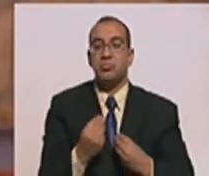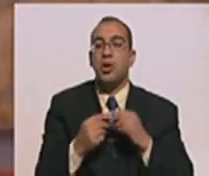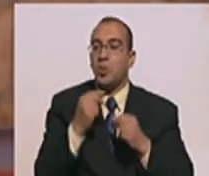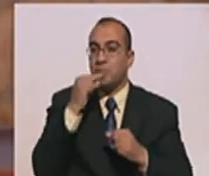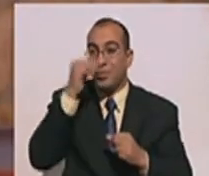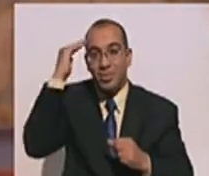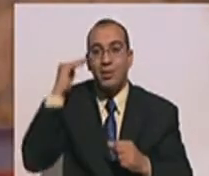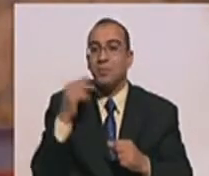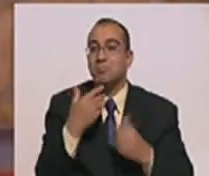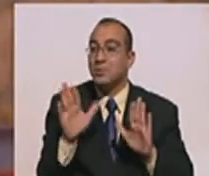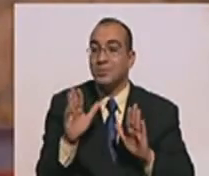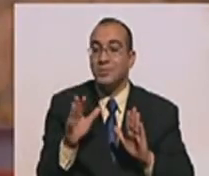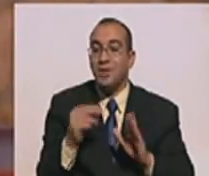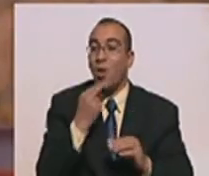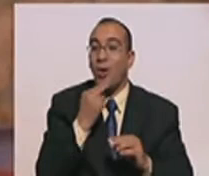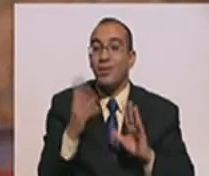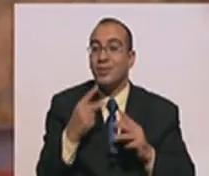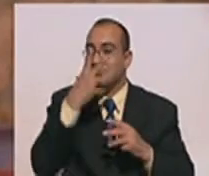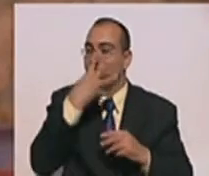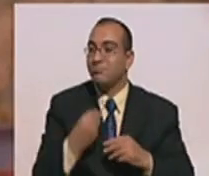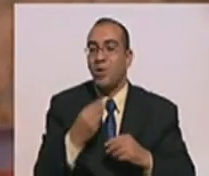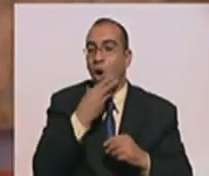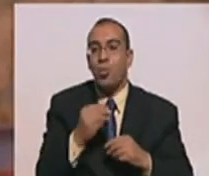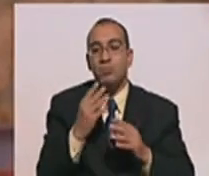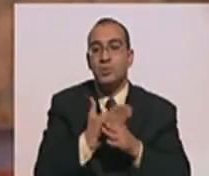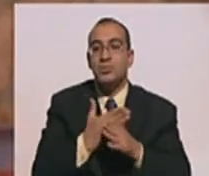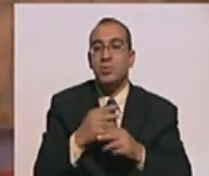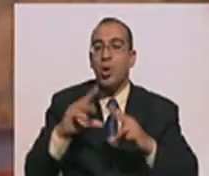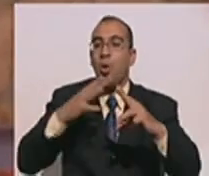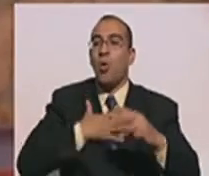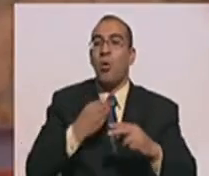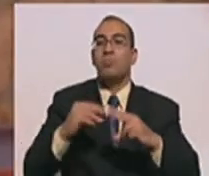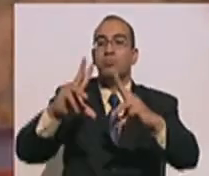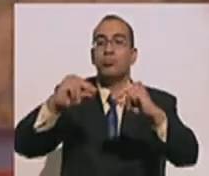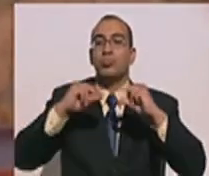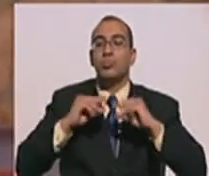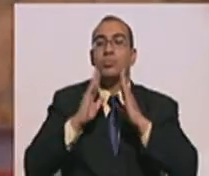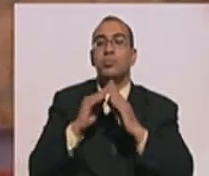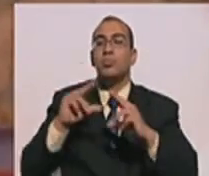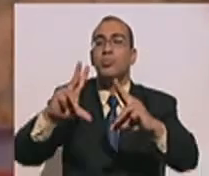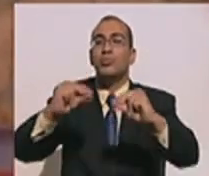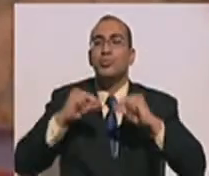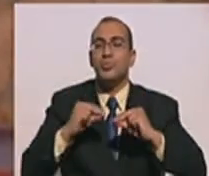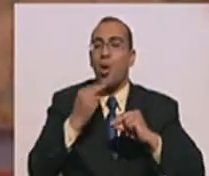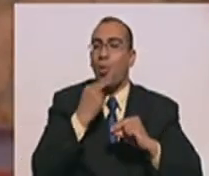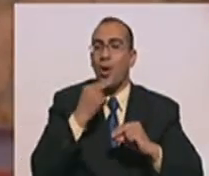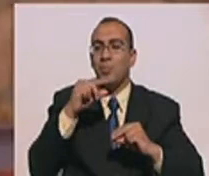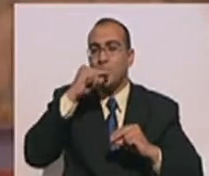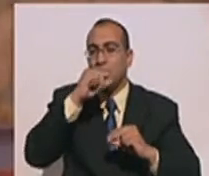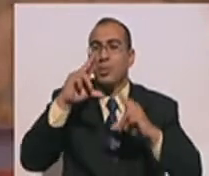للنساء، طب أنت راجل بقى تتزين ليه؟ فقال: إنهن يحببن منكم ما تحبون أنتم